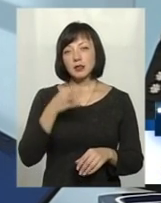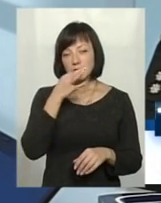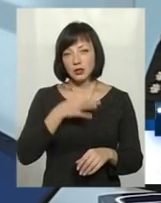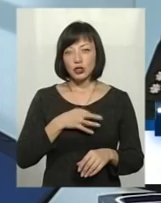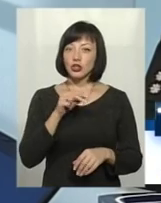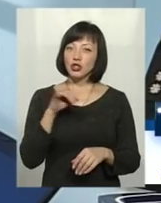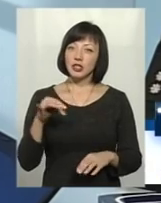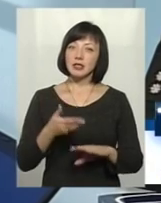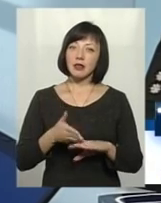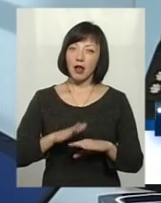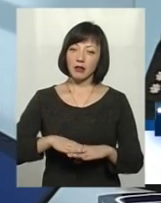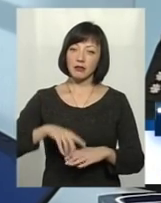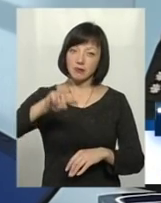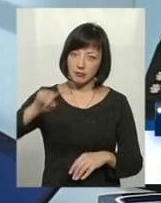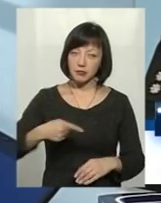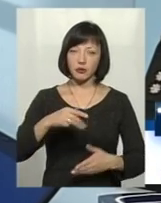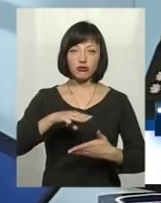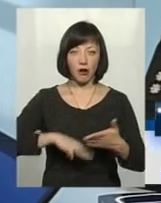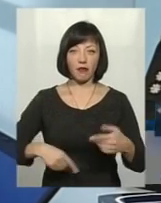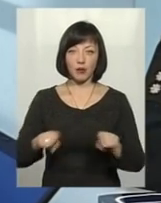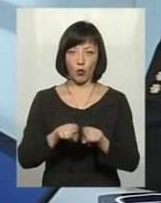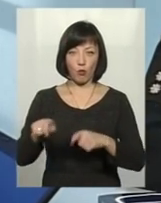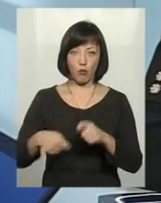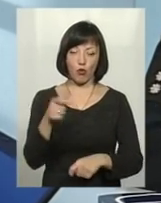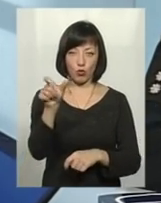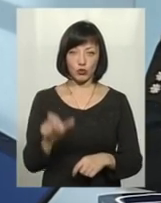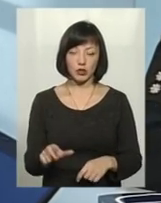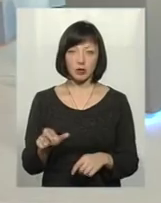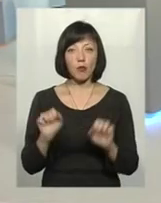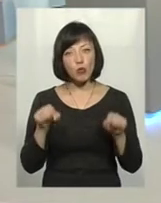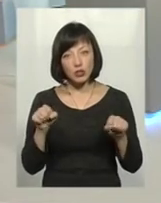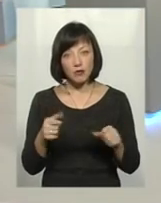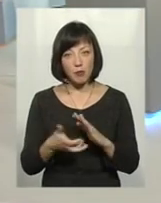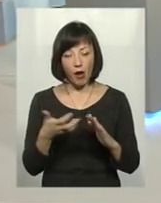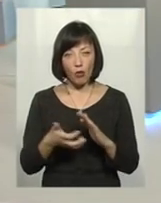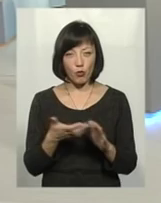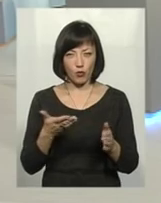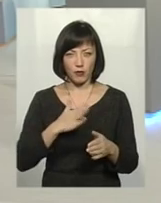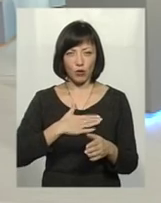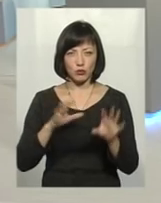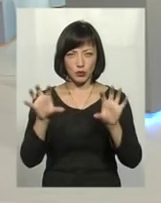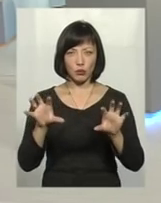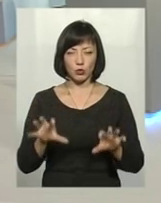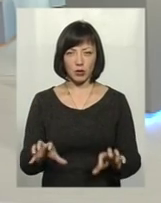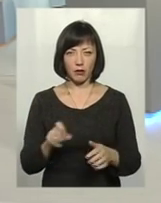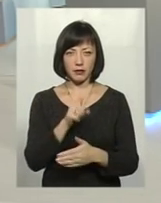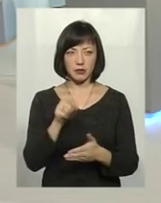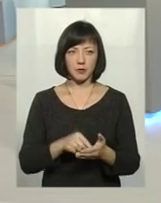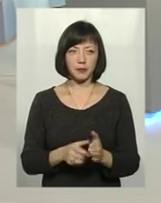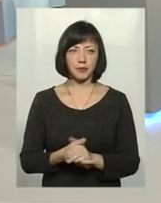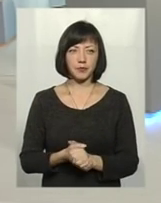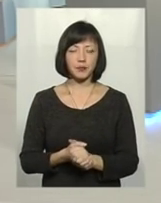чи складно стягнути штраф з такого порушника? Чого? Чи, можливо, чогось бракує в вітчизняному законодавстві?